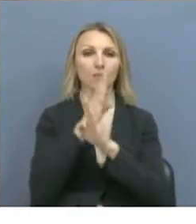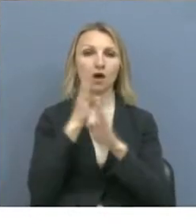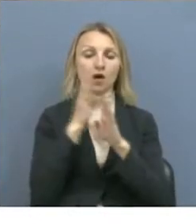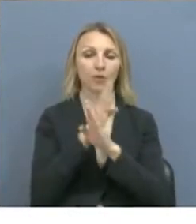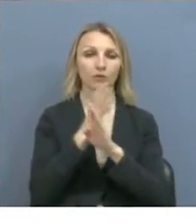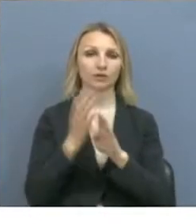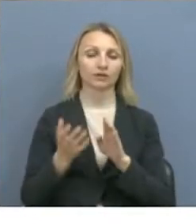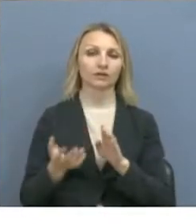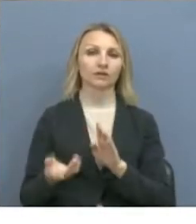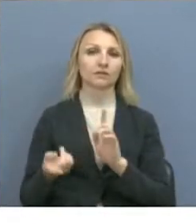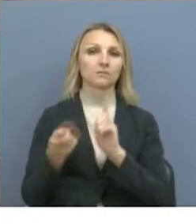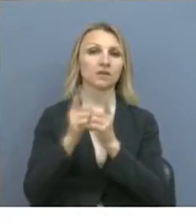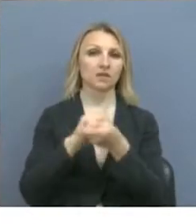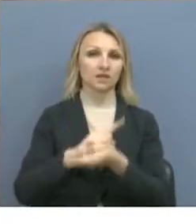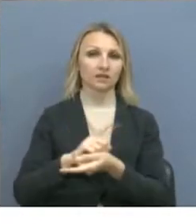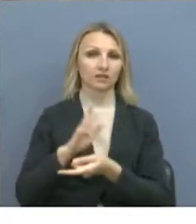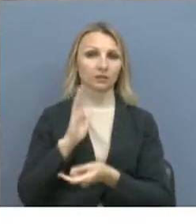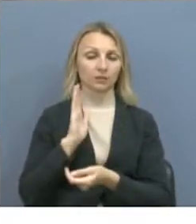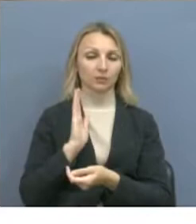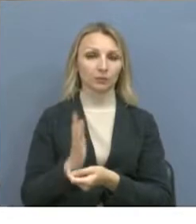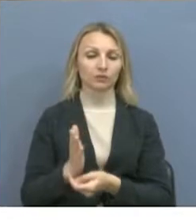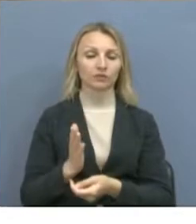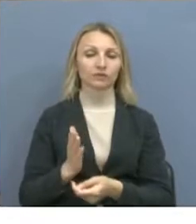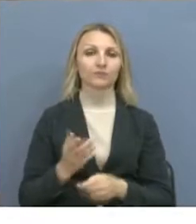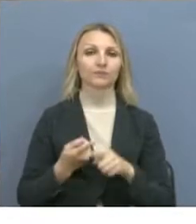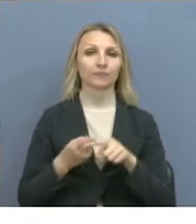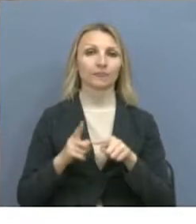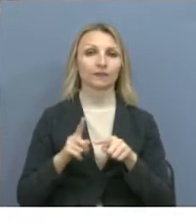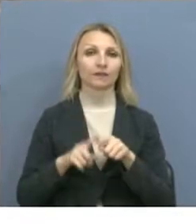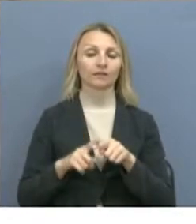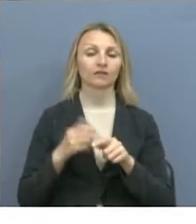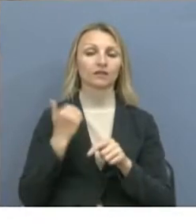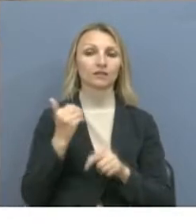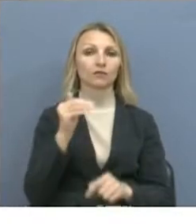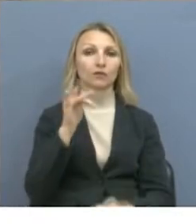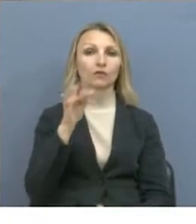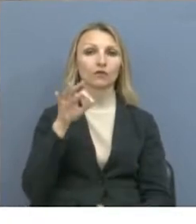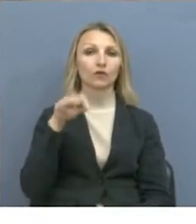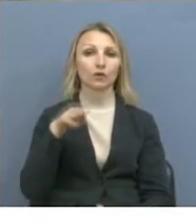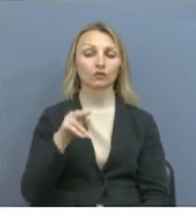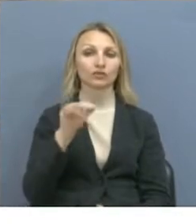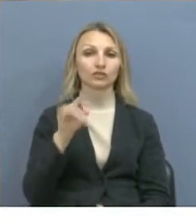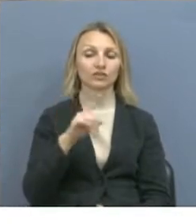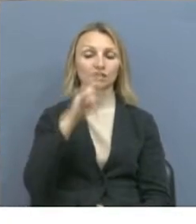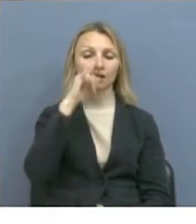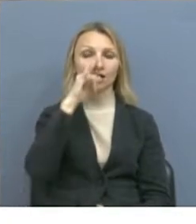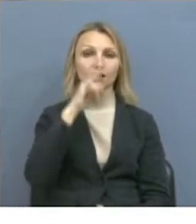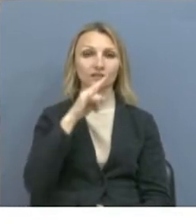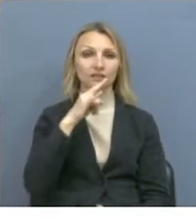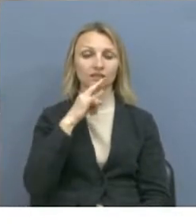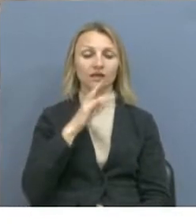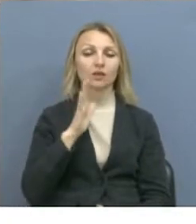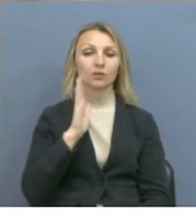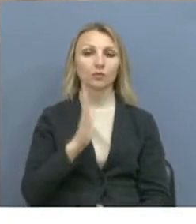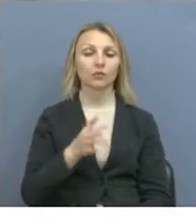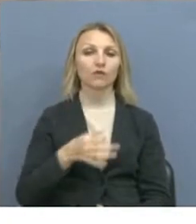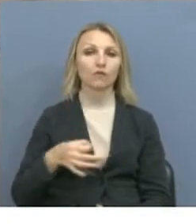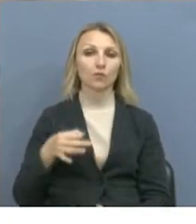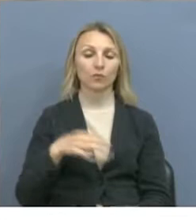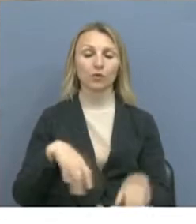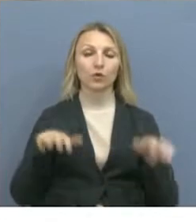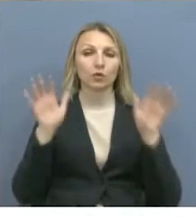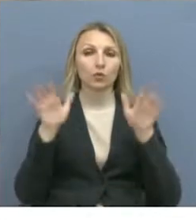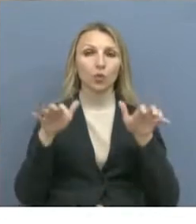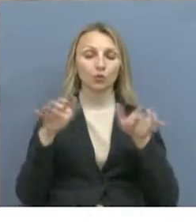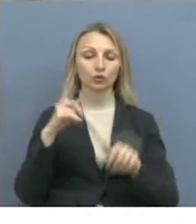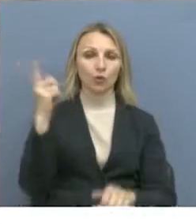будет способствовать быстрая смена синоптических процессов. Циклон и его фронты, проходящие через Казахстан, принесут на территорию области ливневые дожди